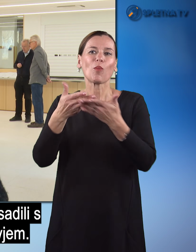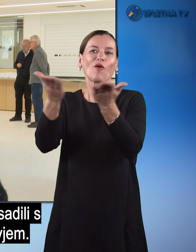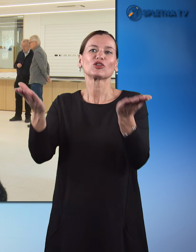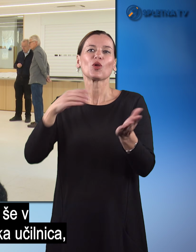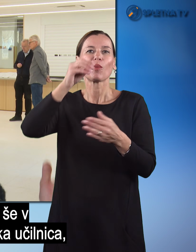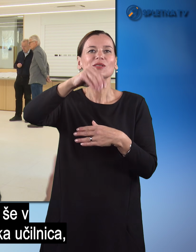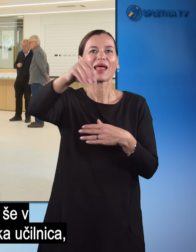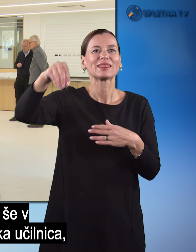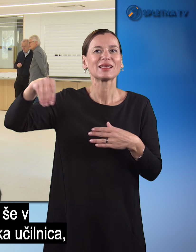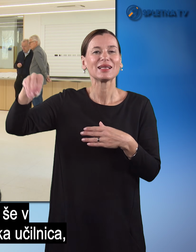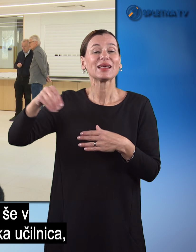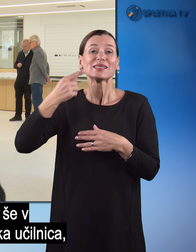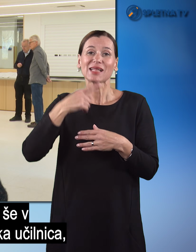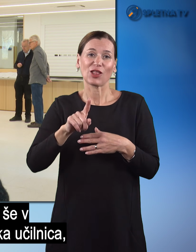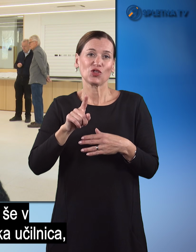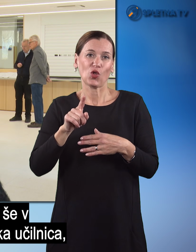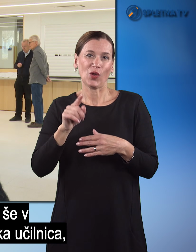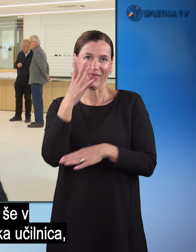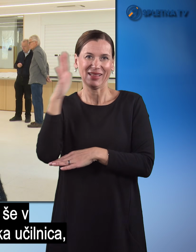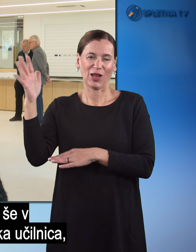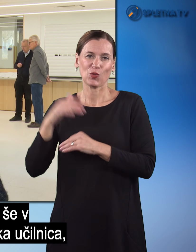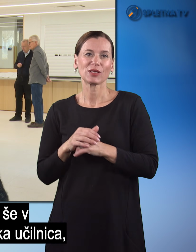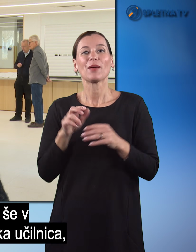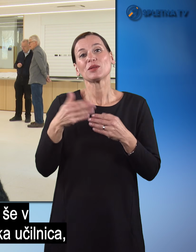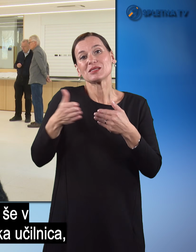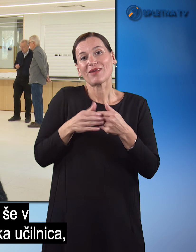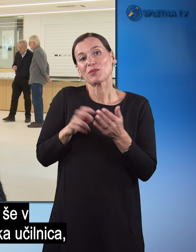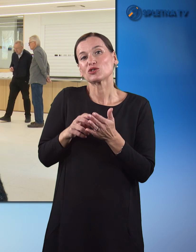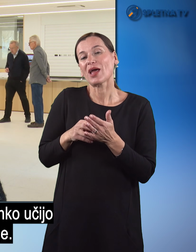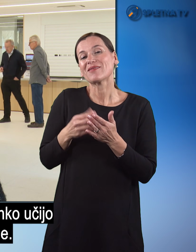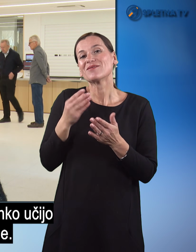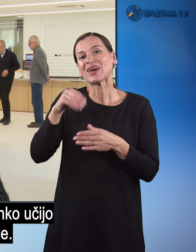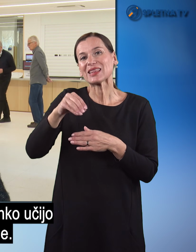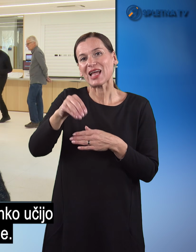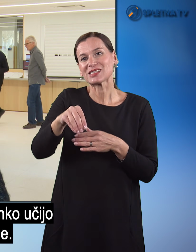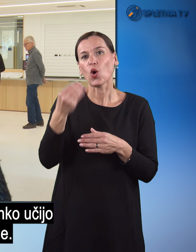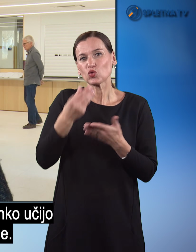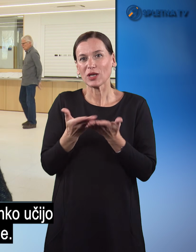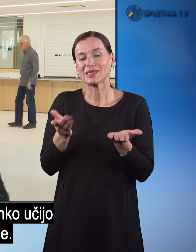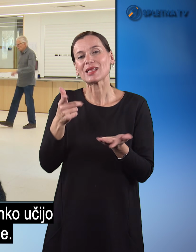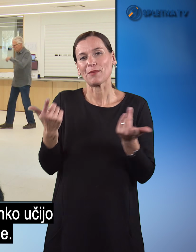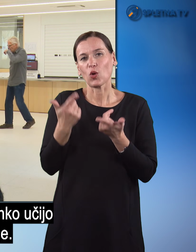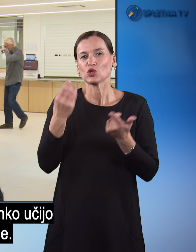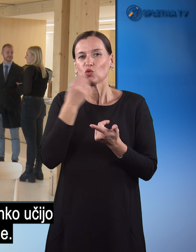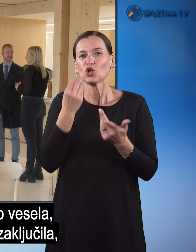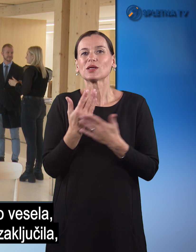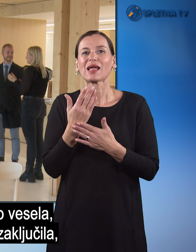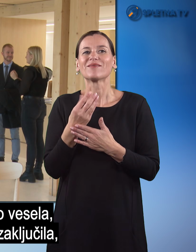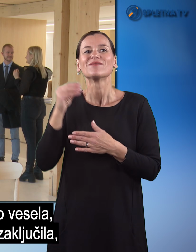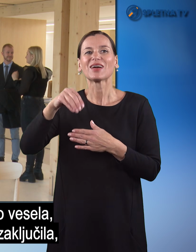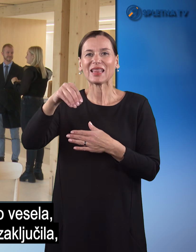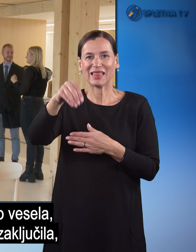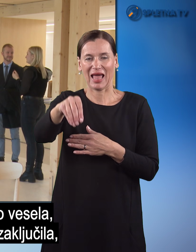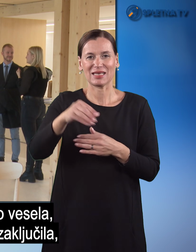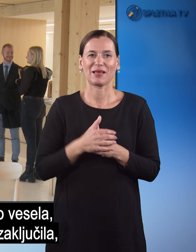drevjem. In ob njej je še v podaljšku vrtnarska učilnica, kjer se otroci lahko učijo za vrtnarje. Jaz sem